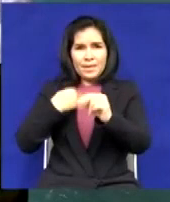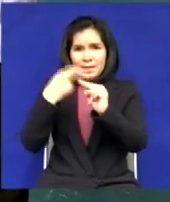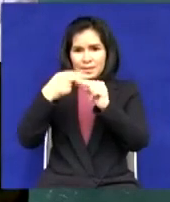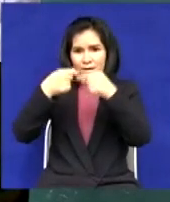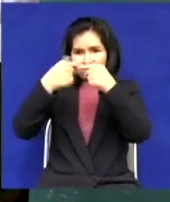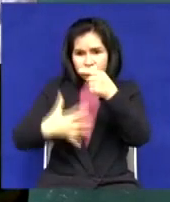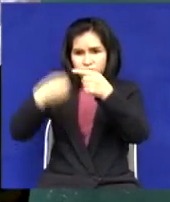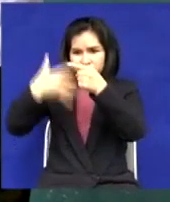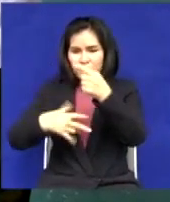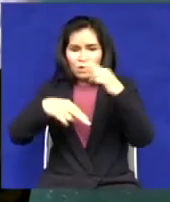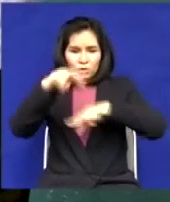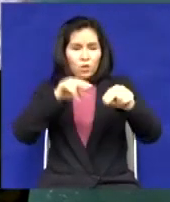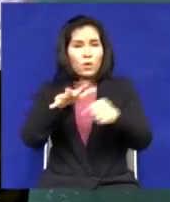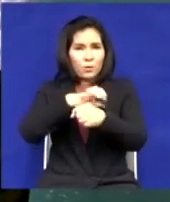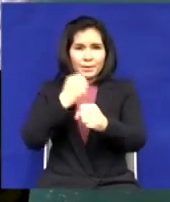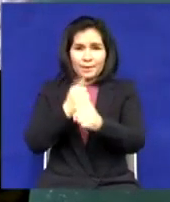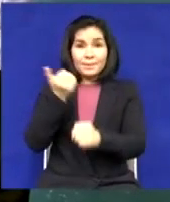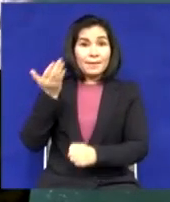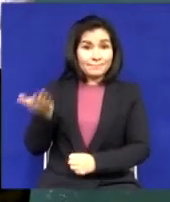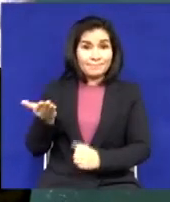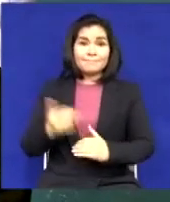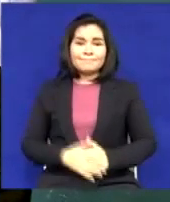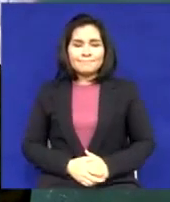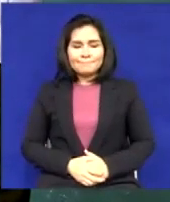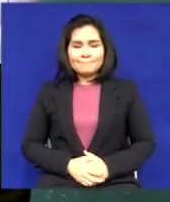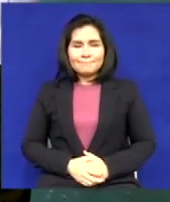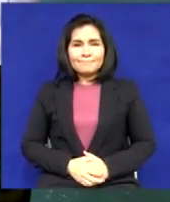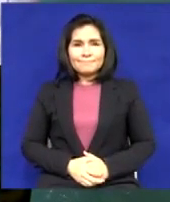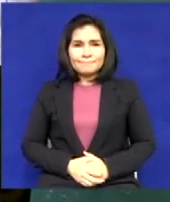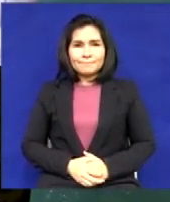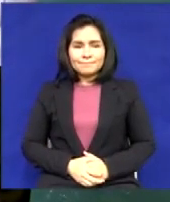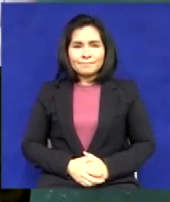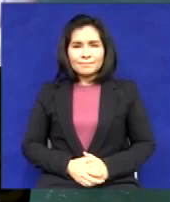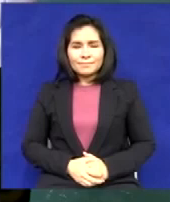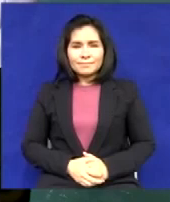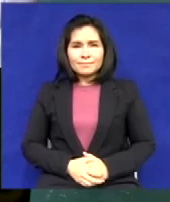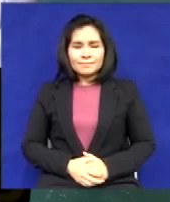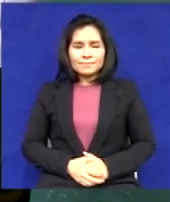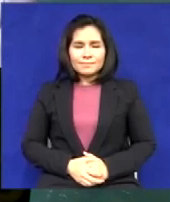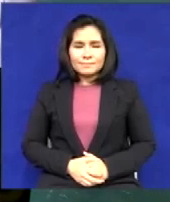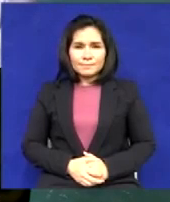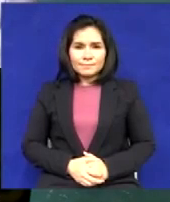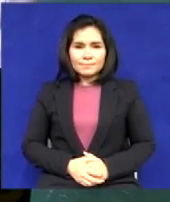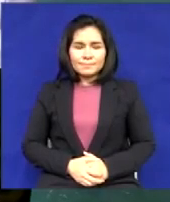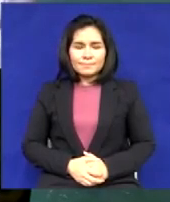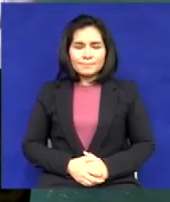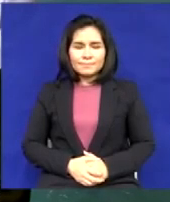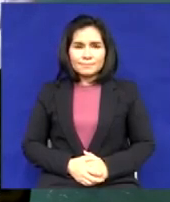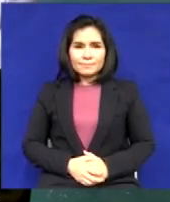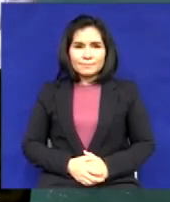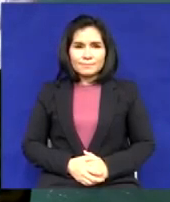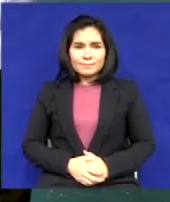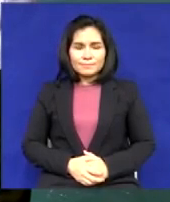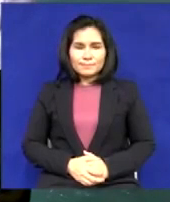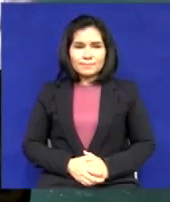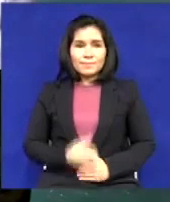ที่สามารถจะตรวจได้นะครับต่อเลยครับนะอันนี้จะเป็นเขตต่างๆนะครับที่ได้นำเรียนไปต่อเลยครับต่อเลยครับ